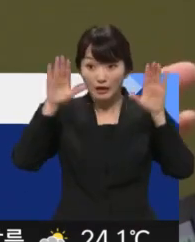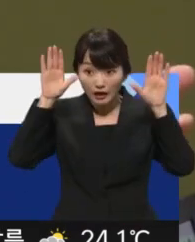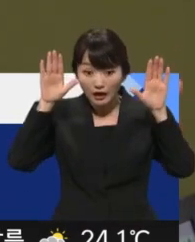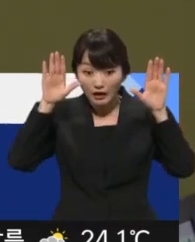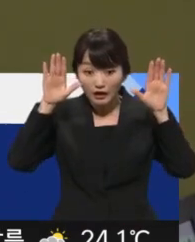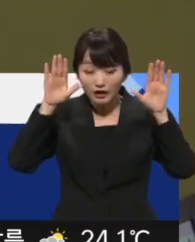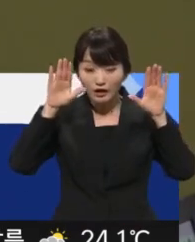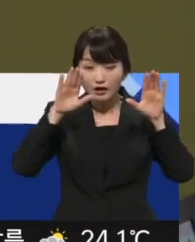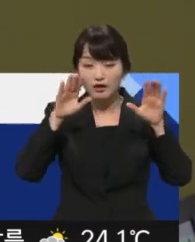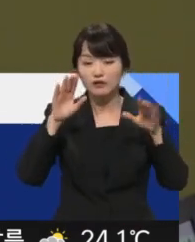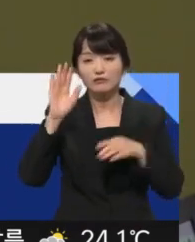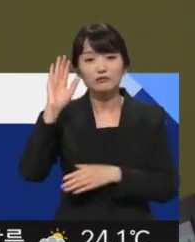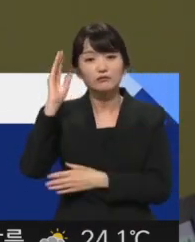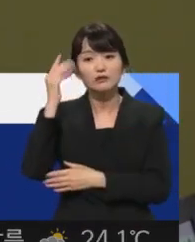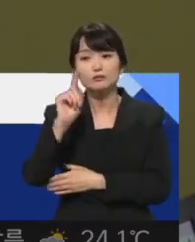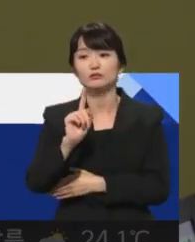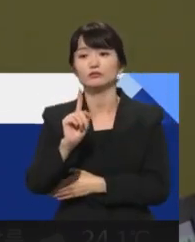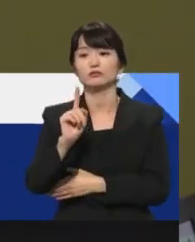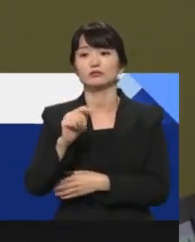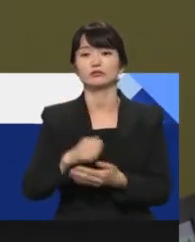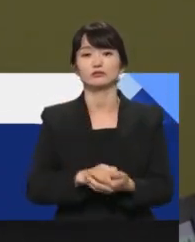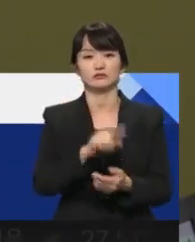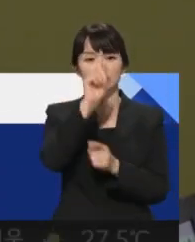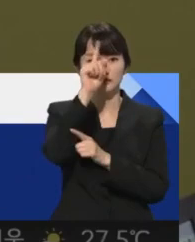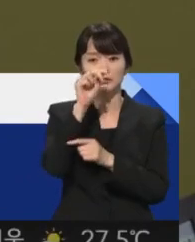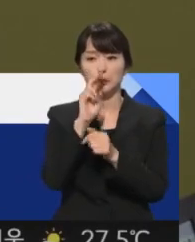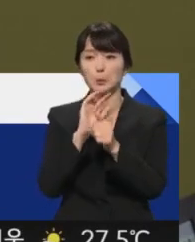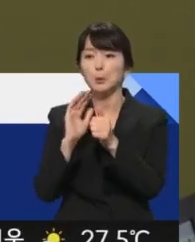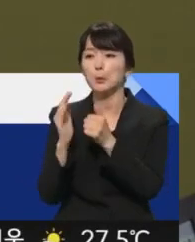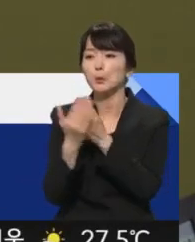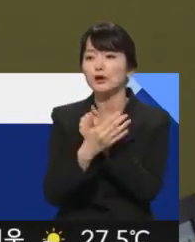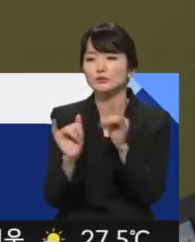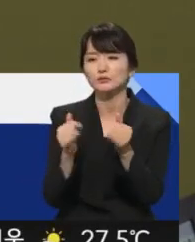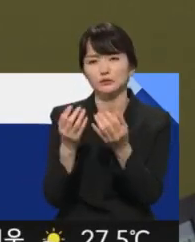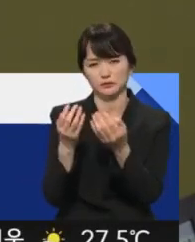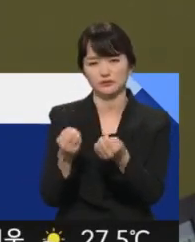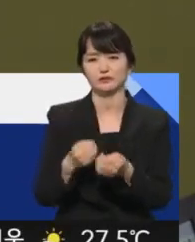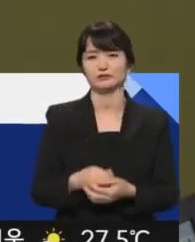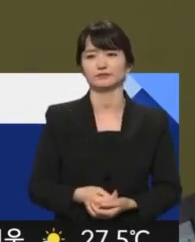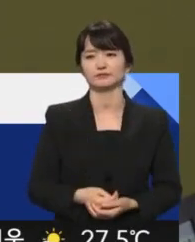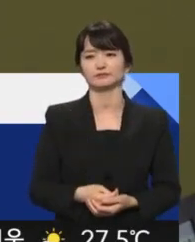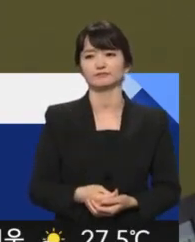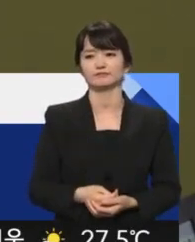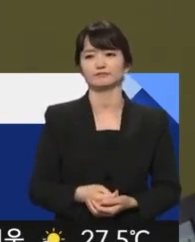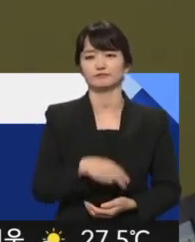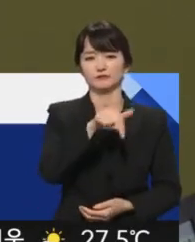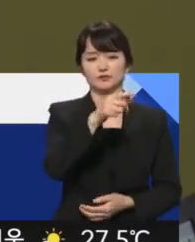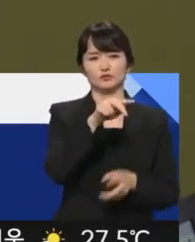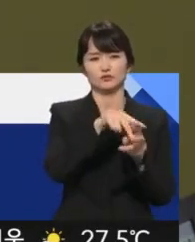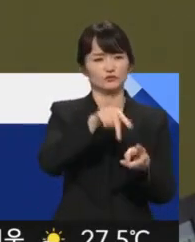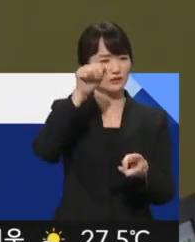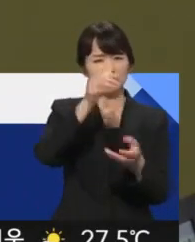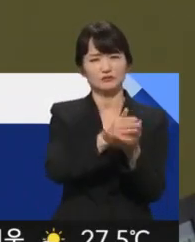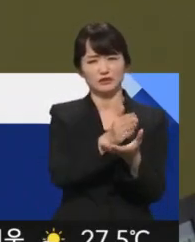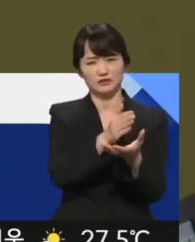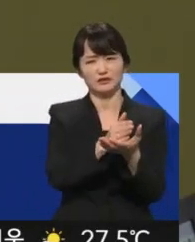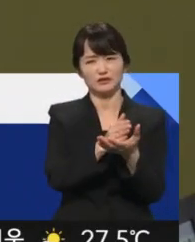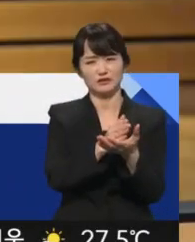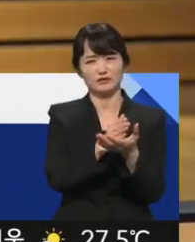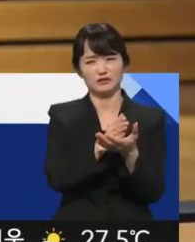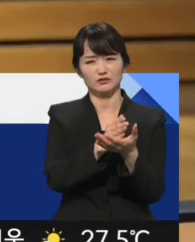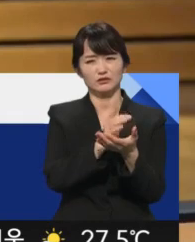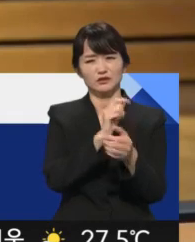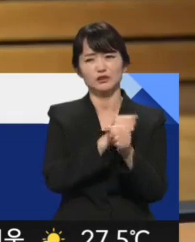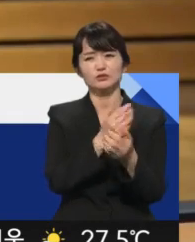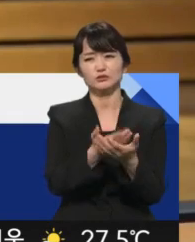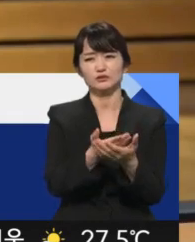하다가 최근 들어가지고 이재명 옹호하시는 분들 꽤 많으신데 좀 조국 좀 나오지 말라고 좀 해주십시오. 말려야 제가.